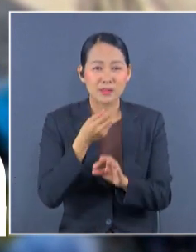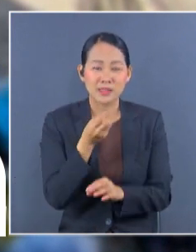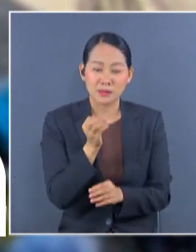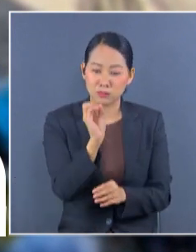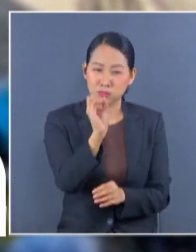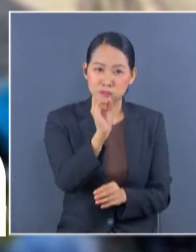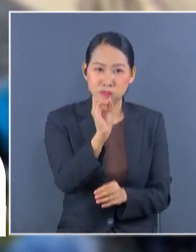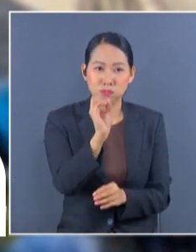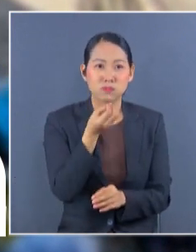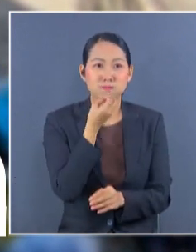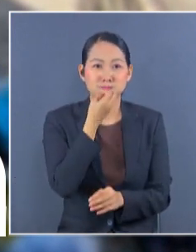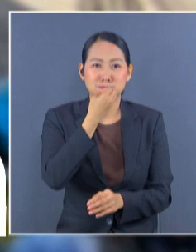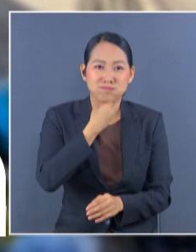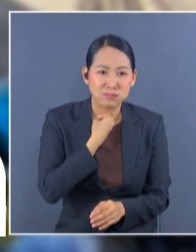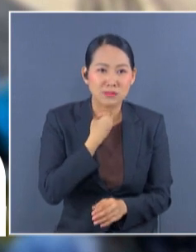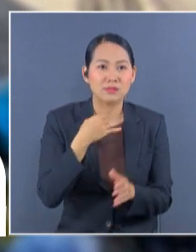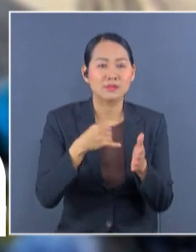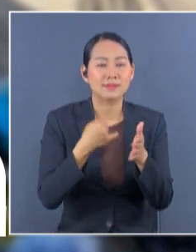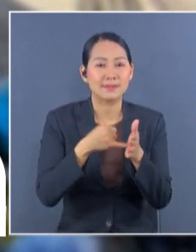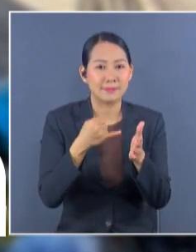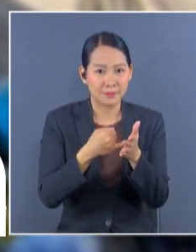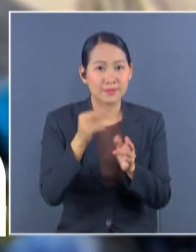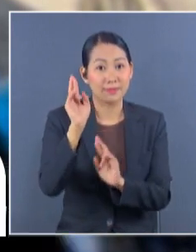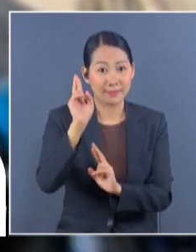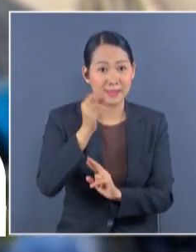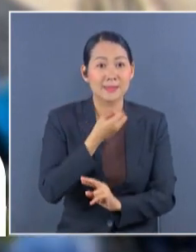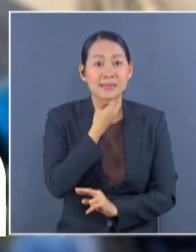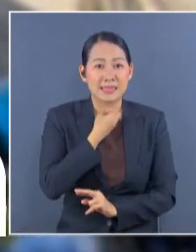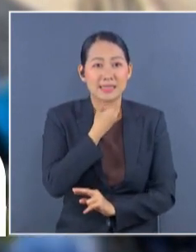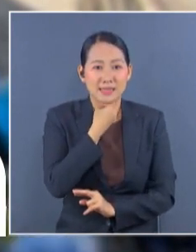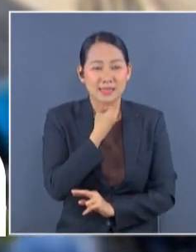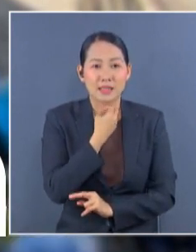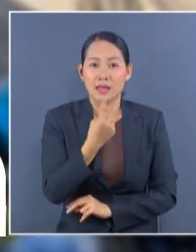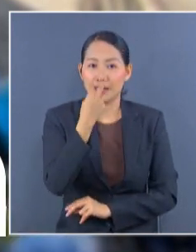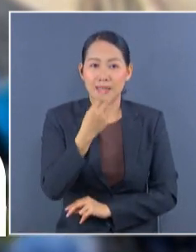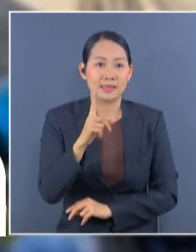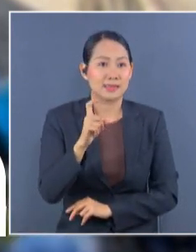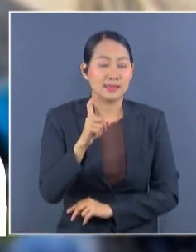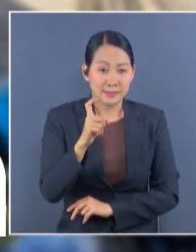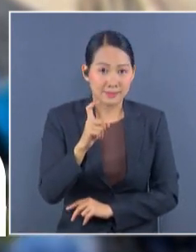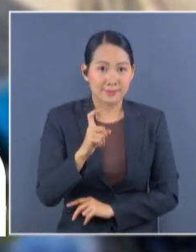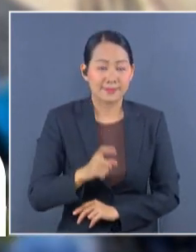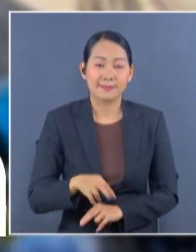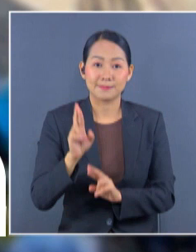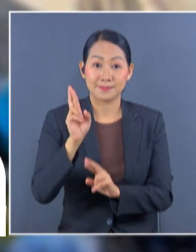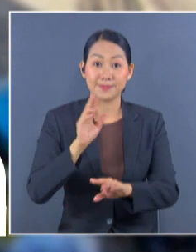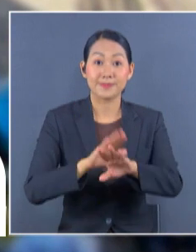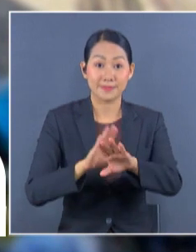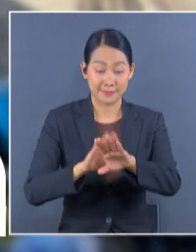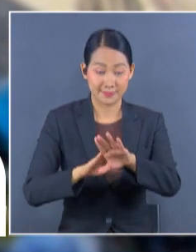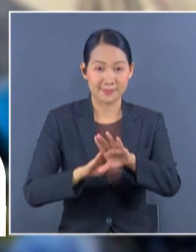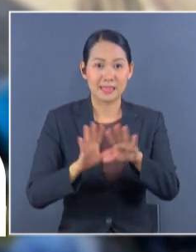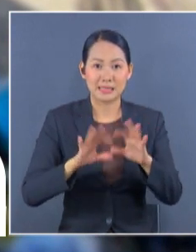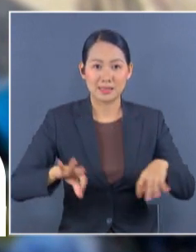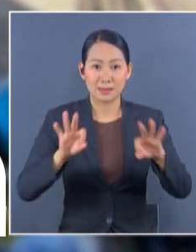การที่มันจะไหลเข้าไปลื่นเข้าไปแล้วก็ติดหลอดนมได้ระมัดระวังเตือนภัยนะครับและที่สำคัญต้องมีสติ